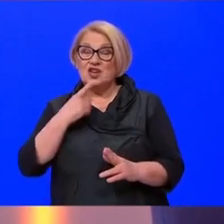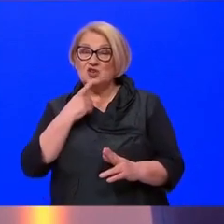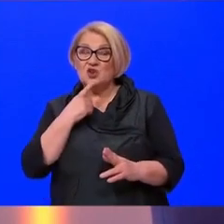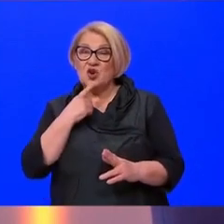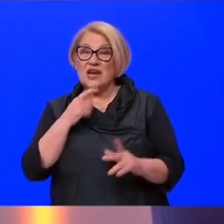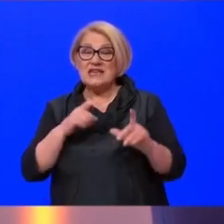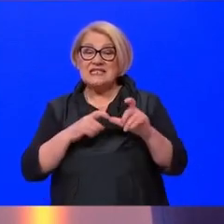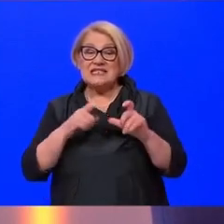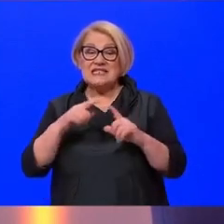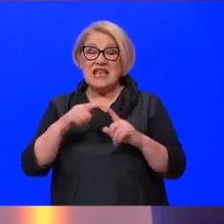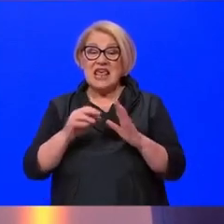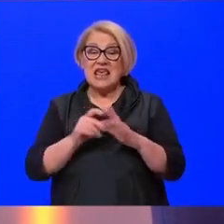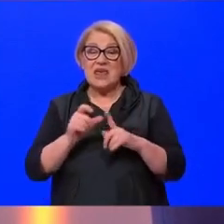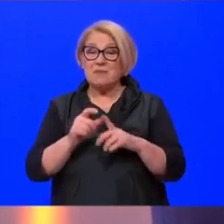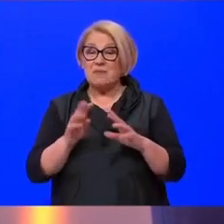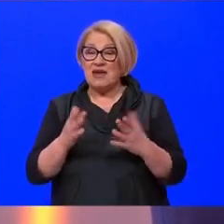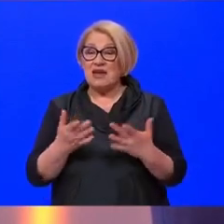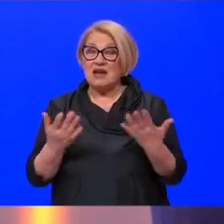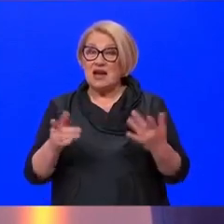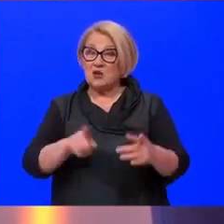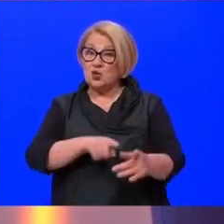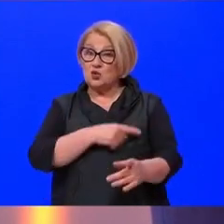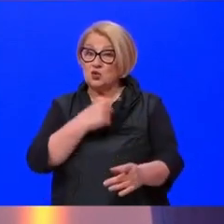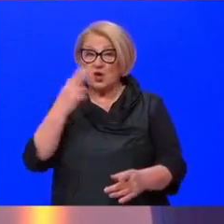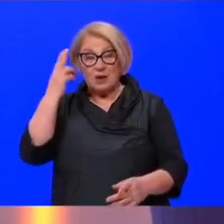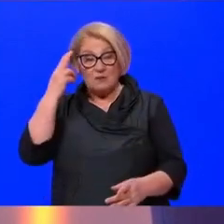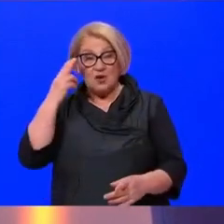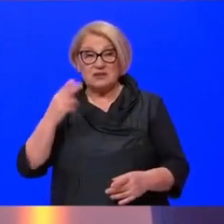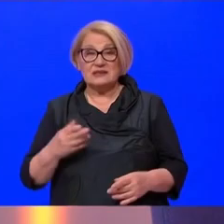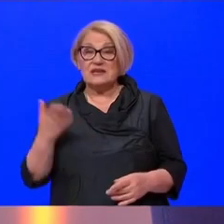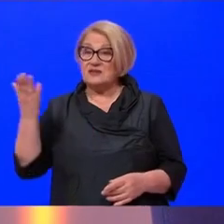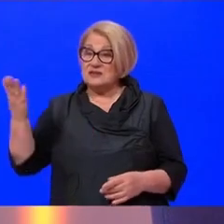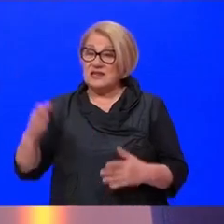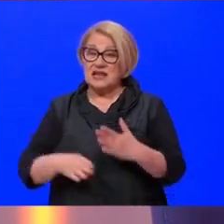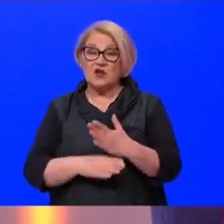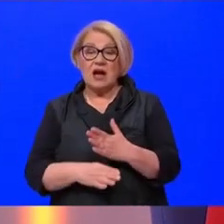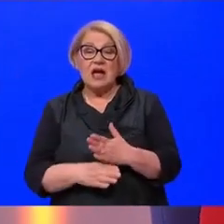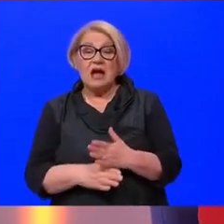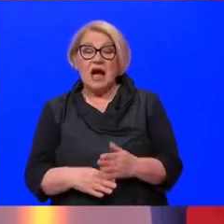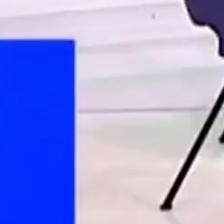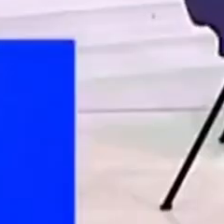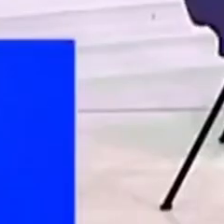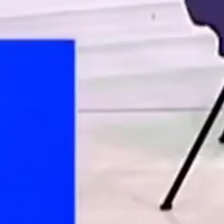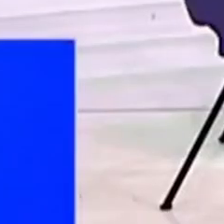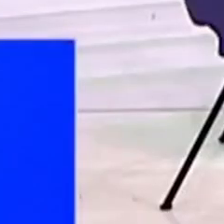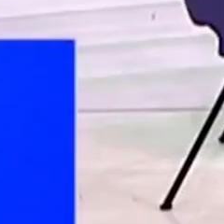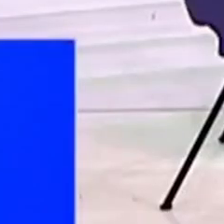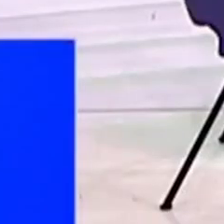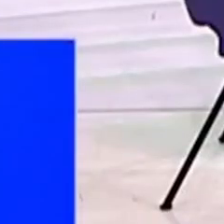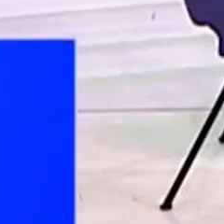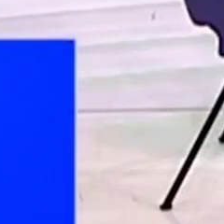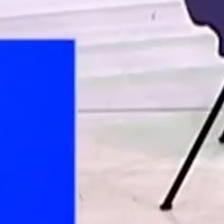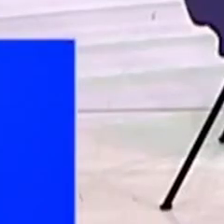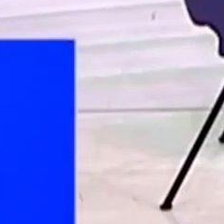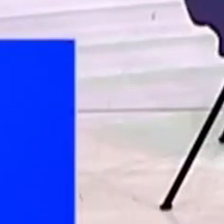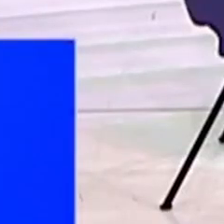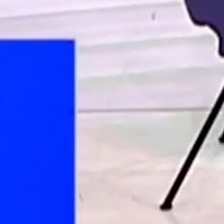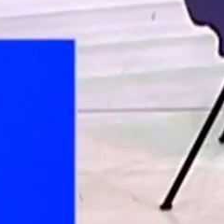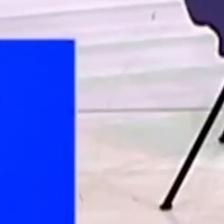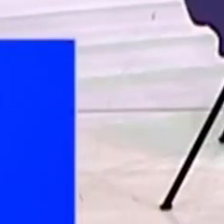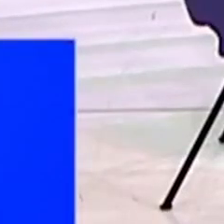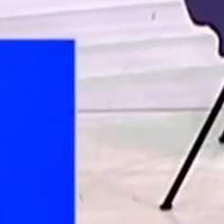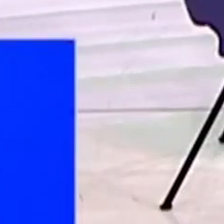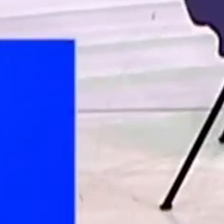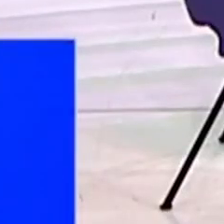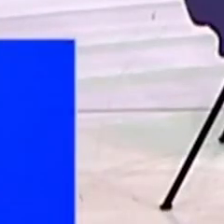naš Stipe, koliko dugo ga poznajete. Vi ste njegova asistentica i on je uspješni natjecatelj u paratekvandou,